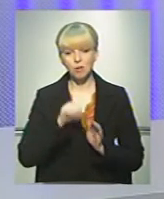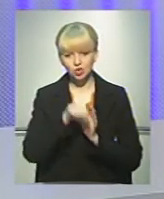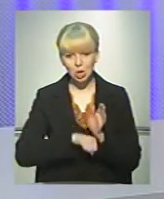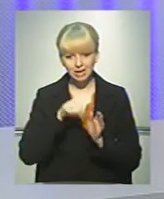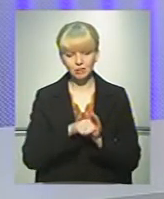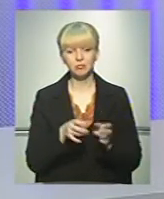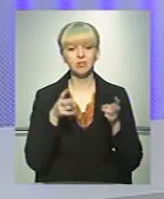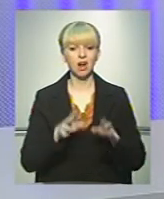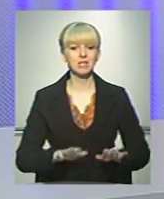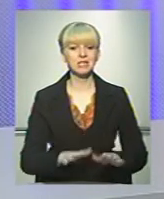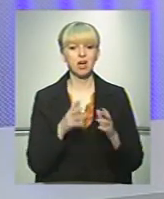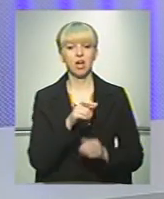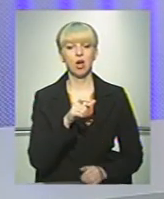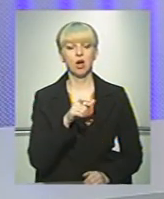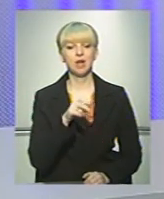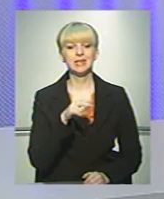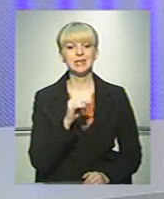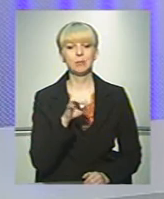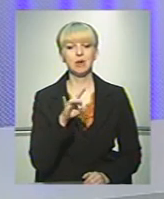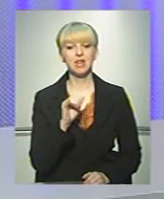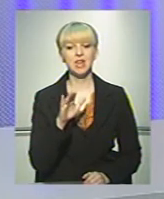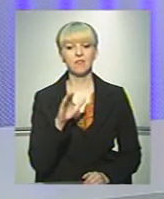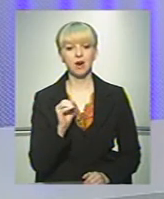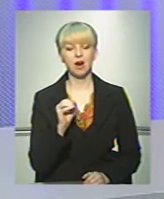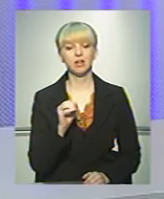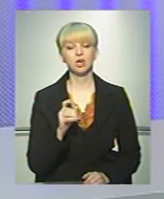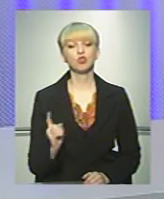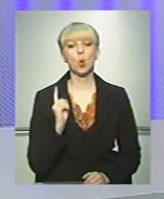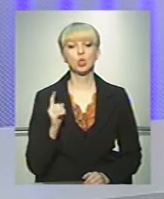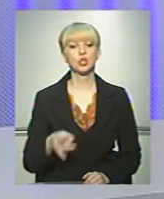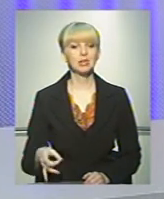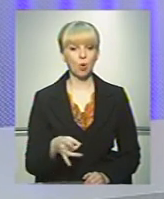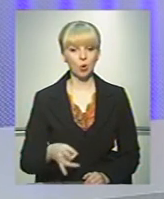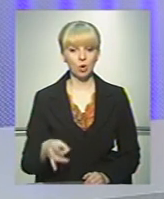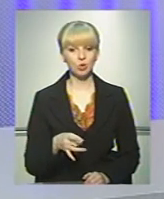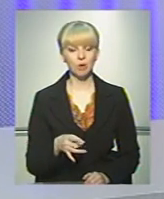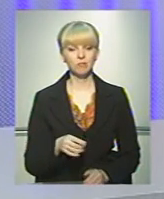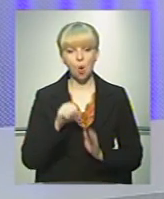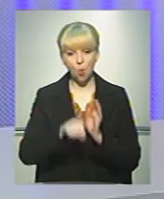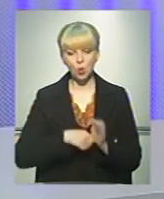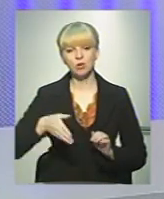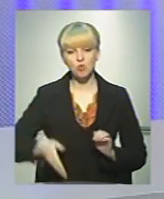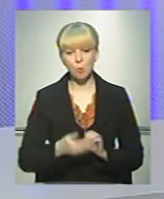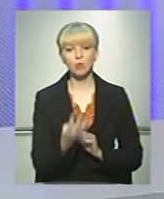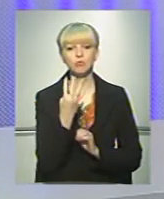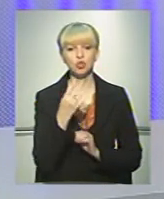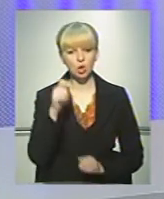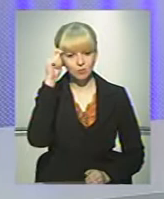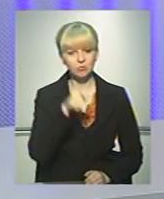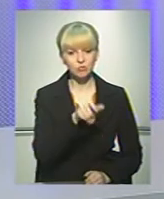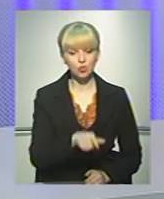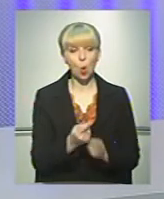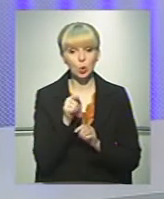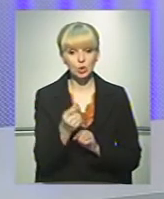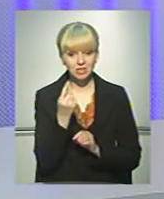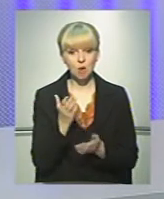криницю. Трагедія сталася на хуторі Дібрівка біля села Стара Жадова Сторожинецького району. Колодязь копало четверо чоловіків. Один з